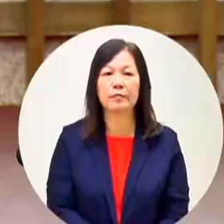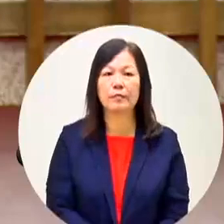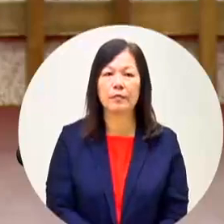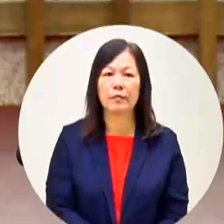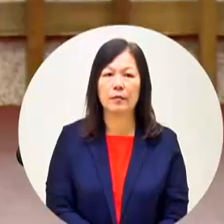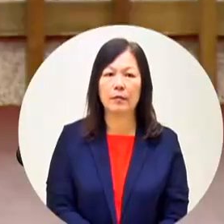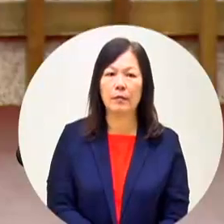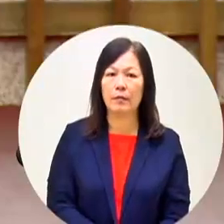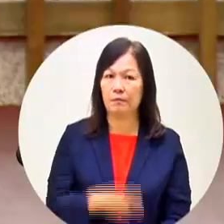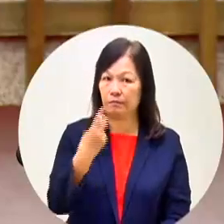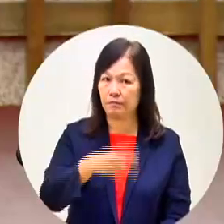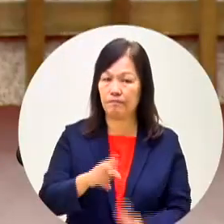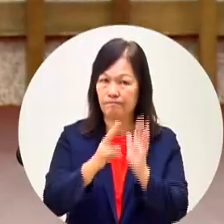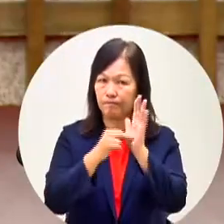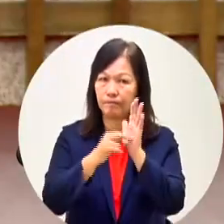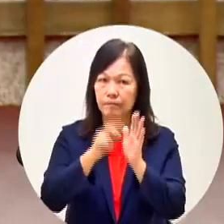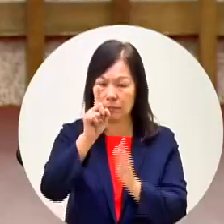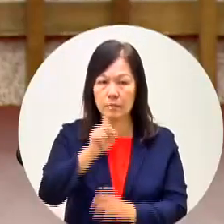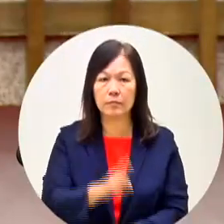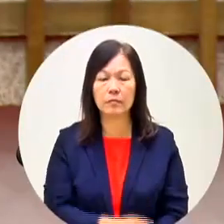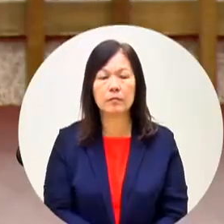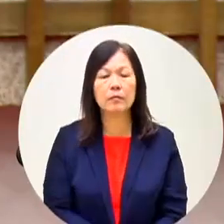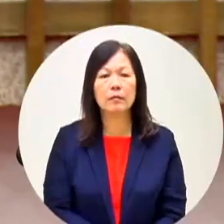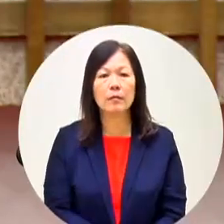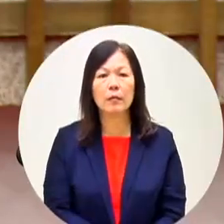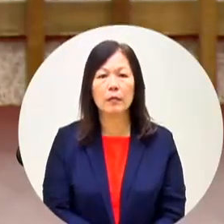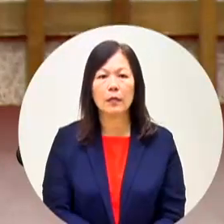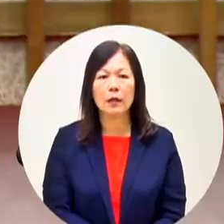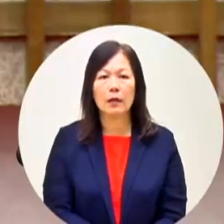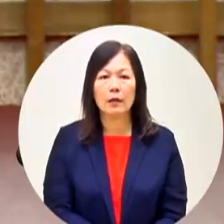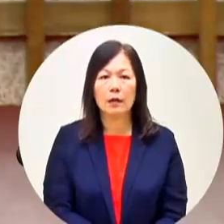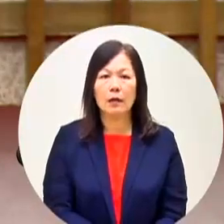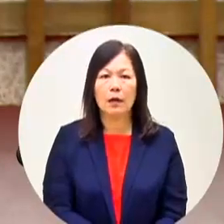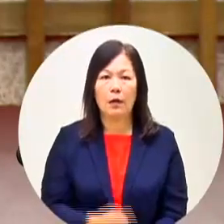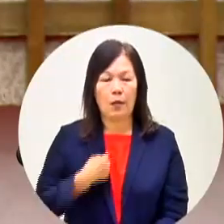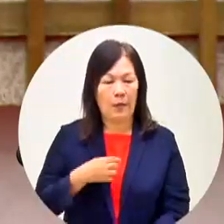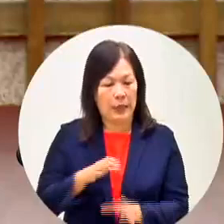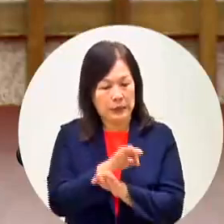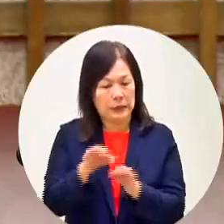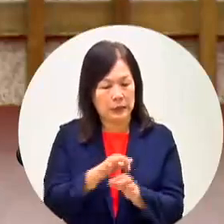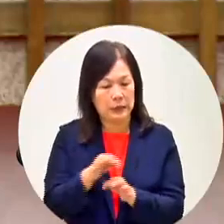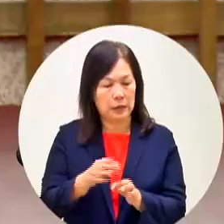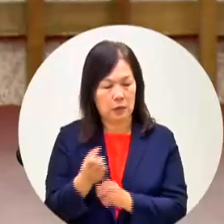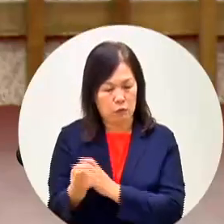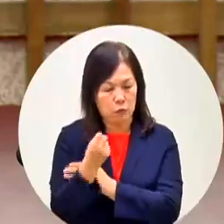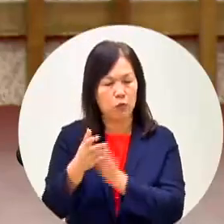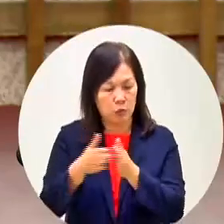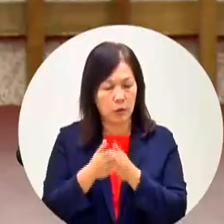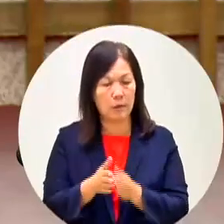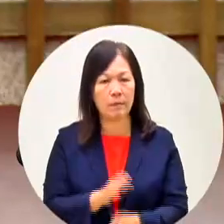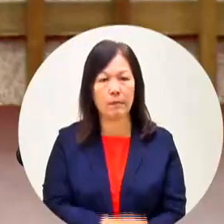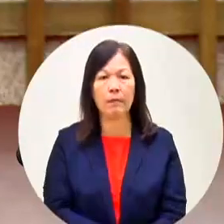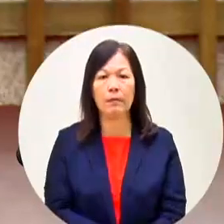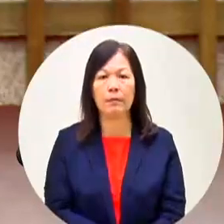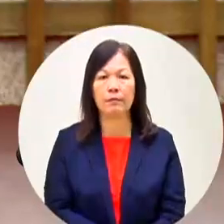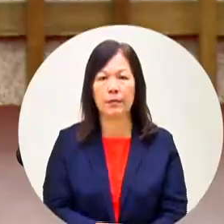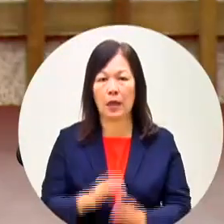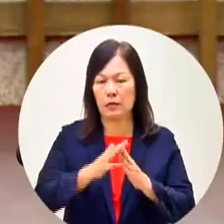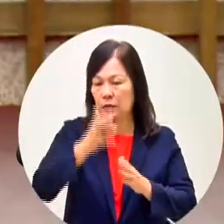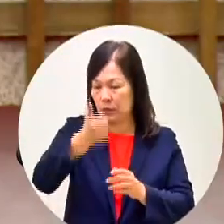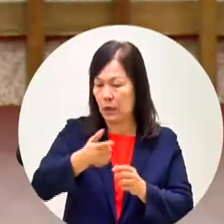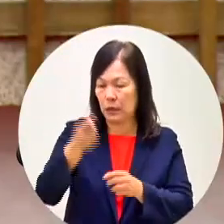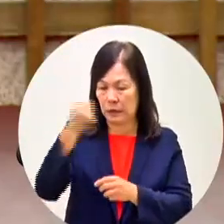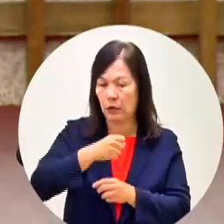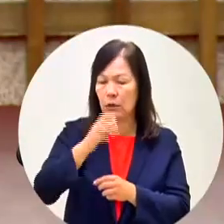为哦，我们的经济要努力，在经济努力，刚市长早上也在讲，九二共识、一中各